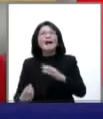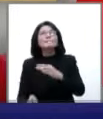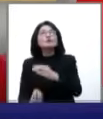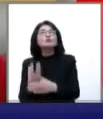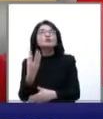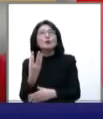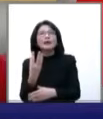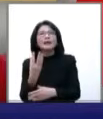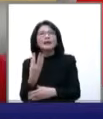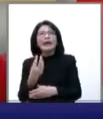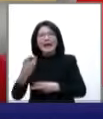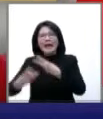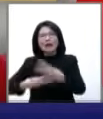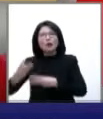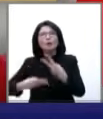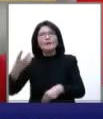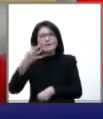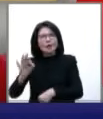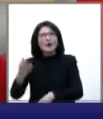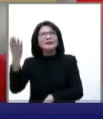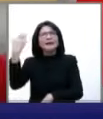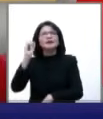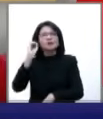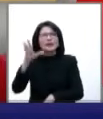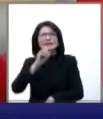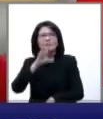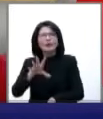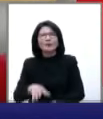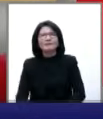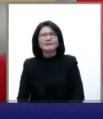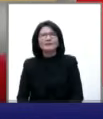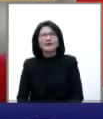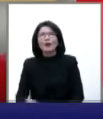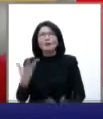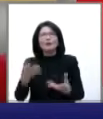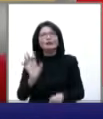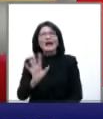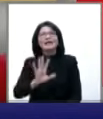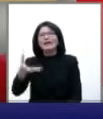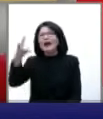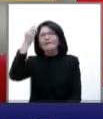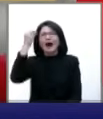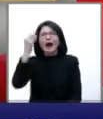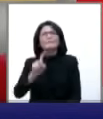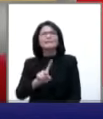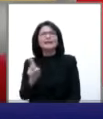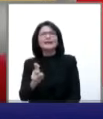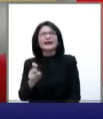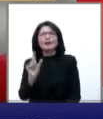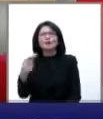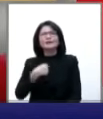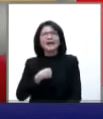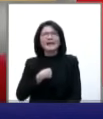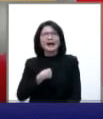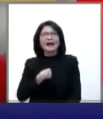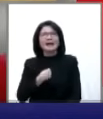untuk 01 ini pengendalian emosinya sudah cukup baik karena ketika ada serangan ya maka c Imin ini berjarak mengambil